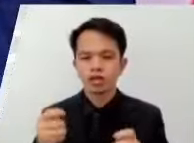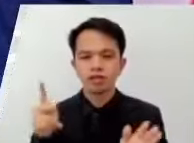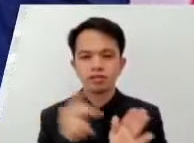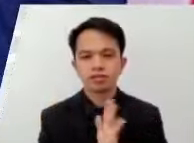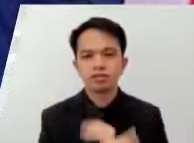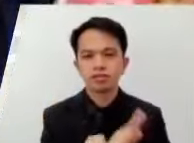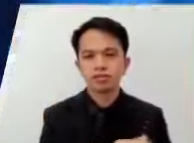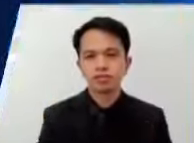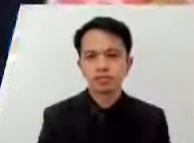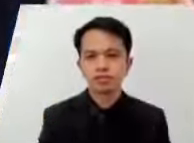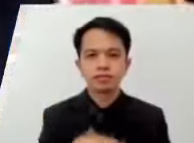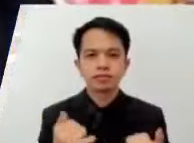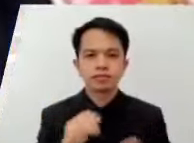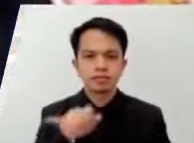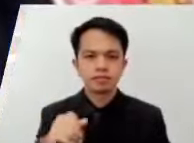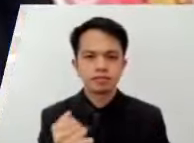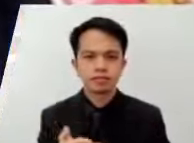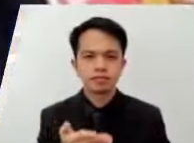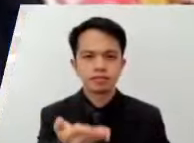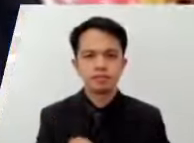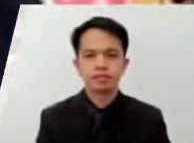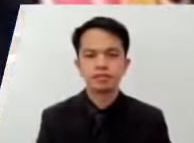Gomez.